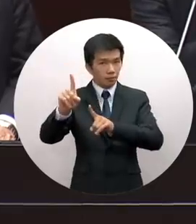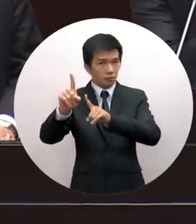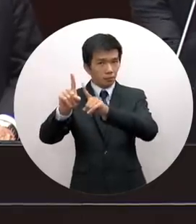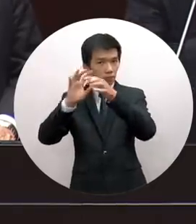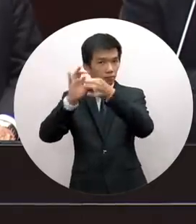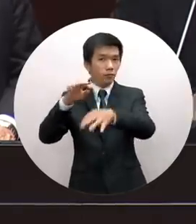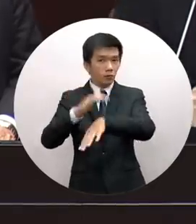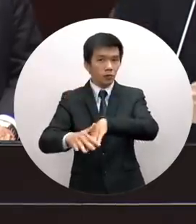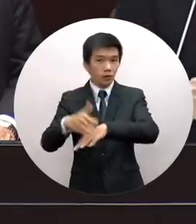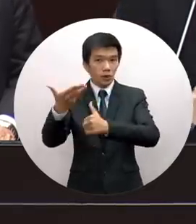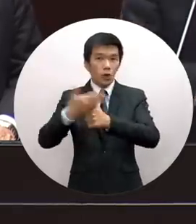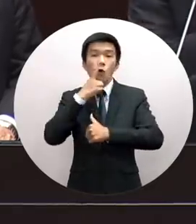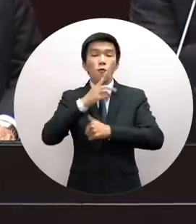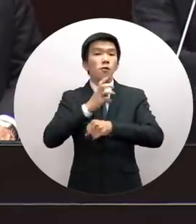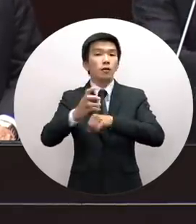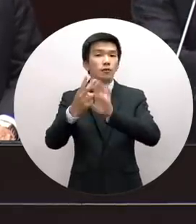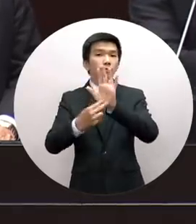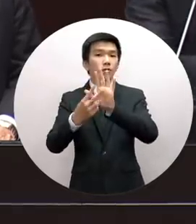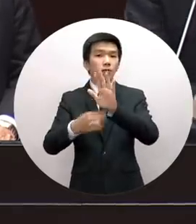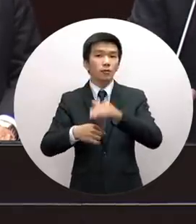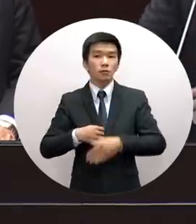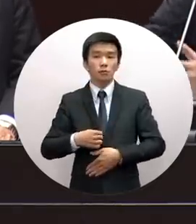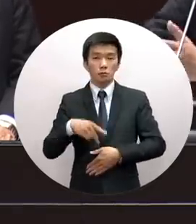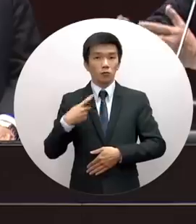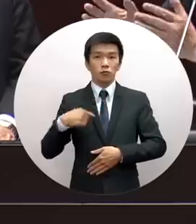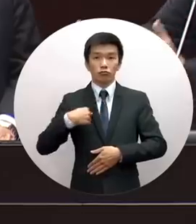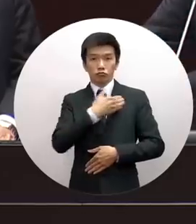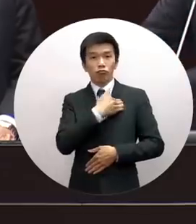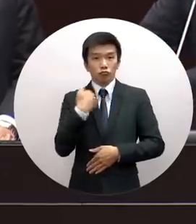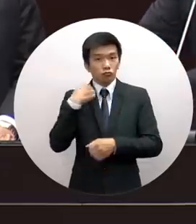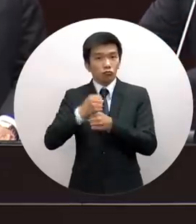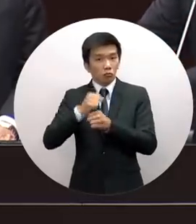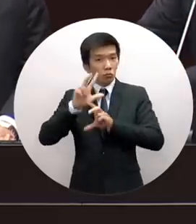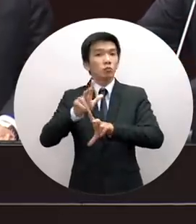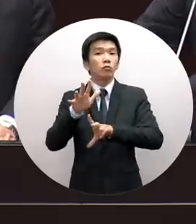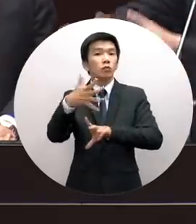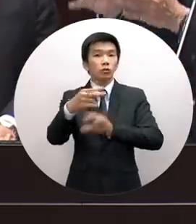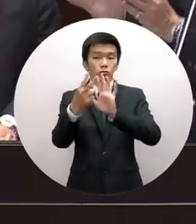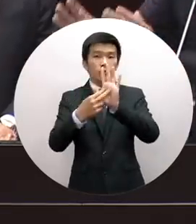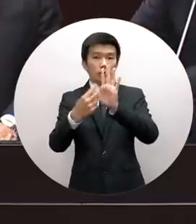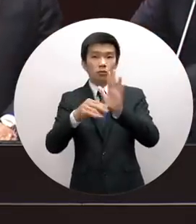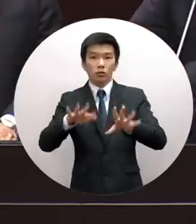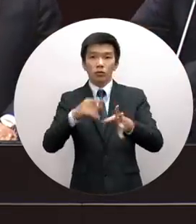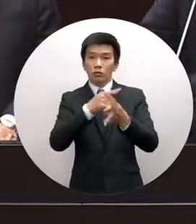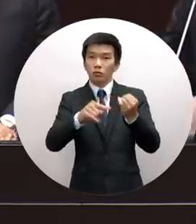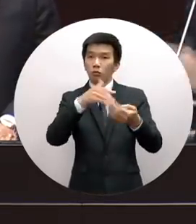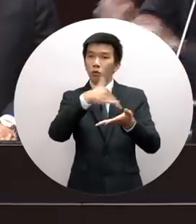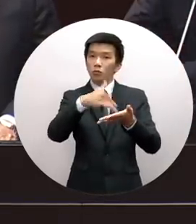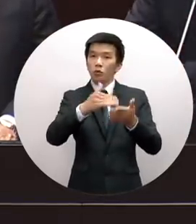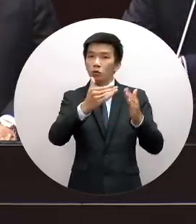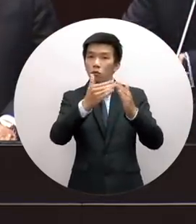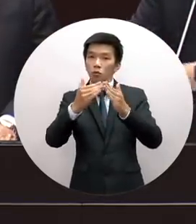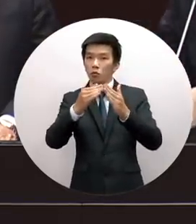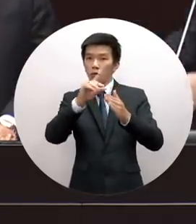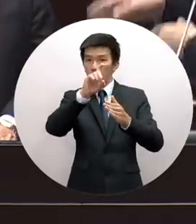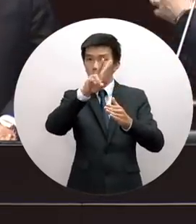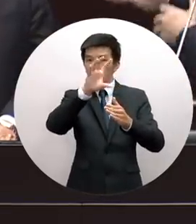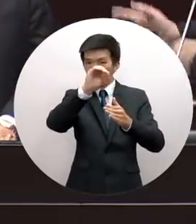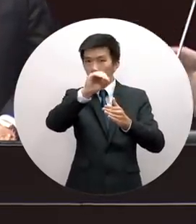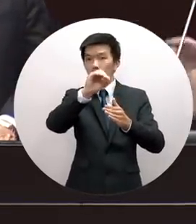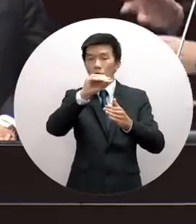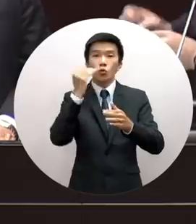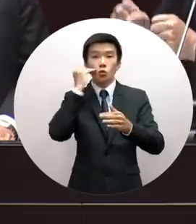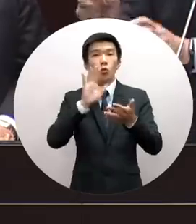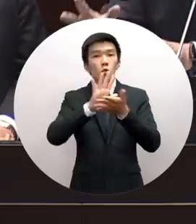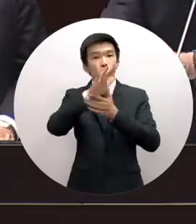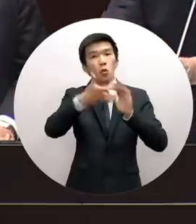给我30秒，我再来解释一下我为什么要把握追上来。因为我们120,000户的社会住宅，这120,000户的社会住宅搬进去以后，就会有